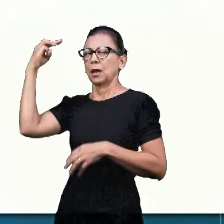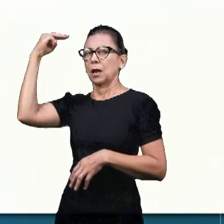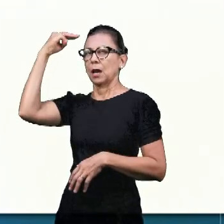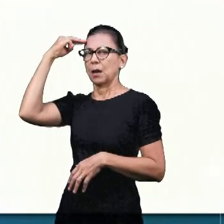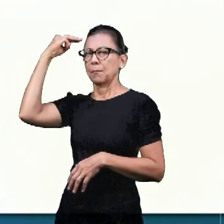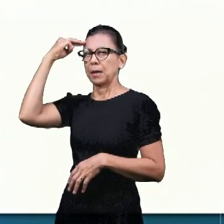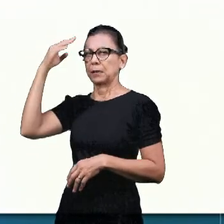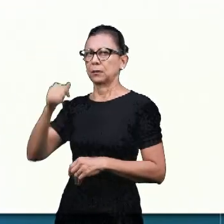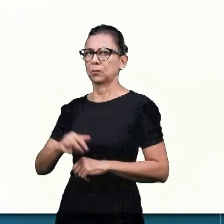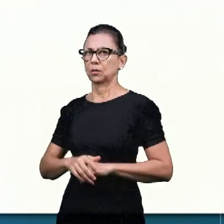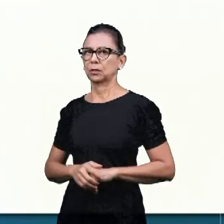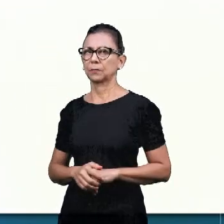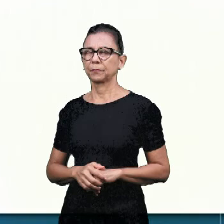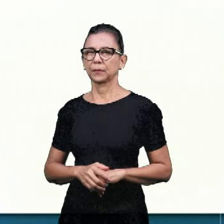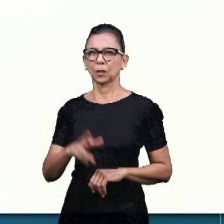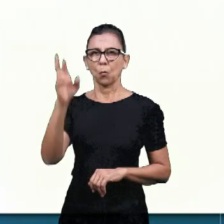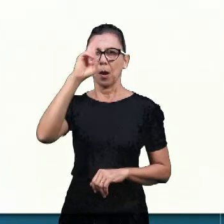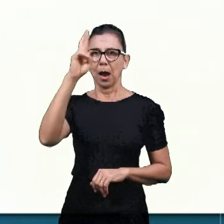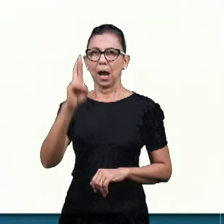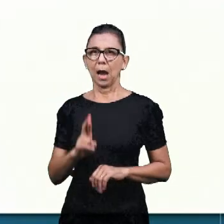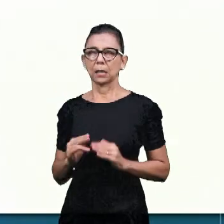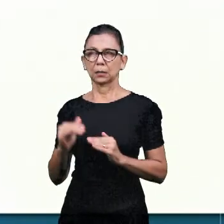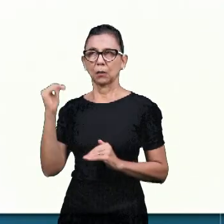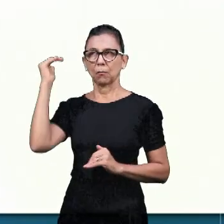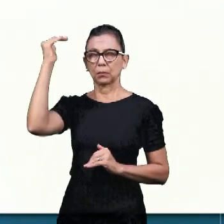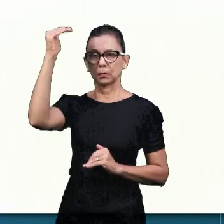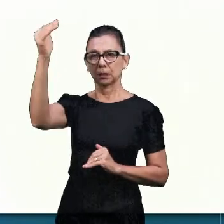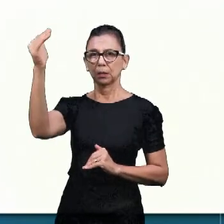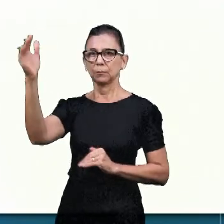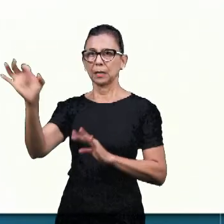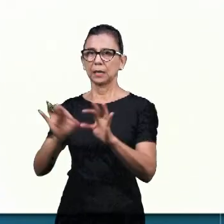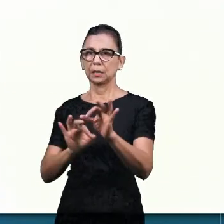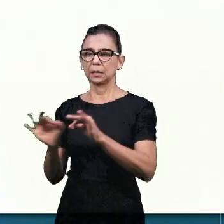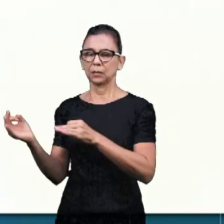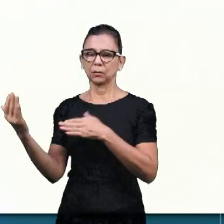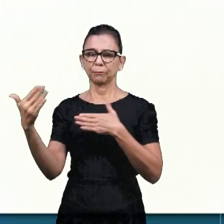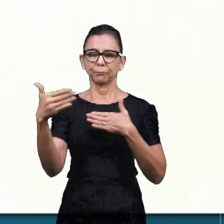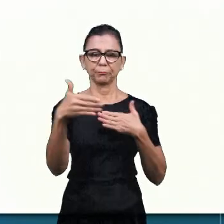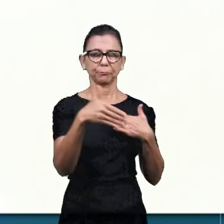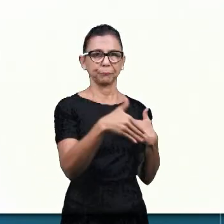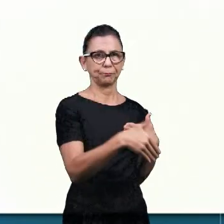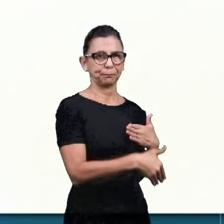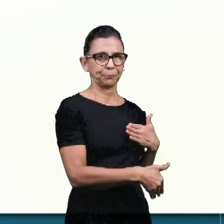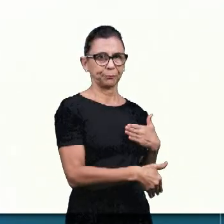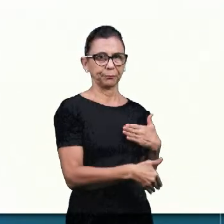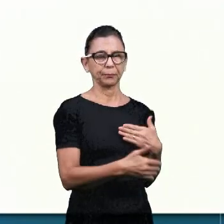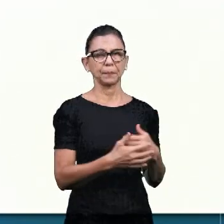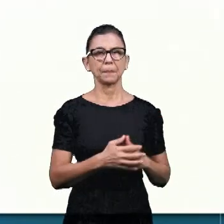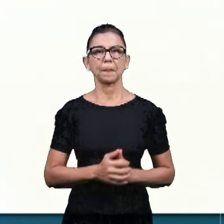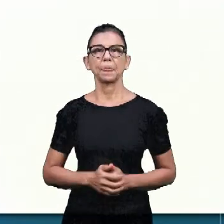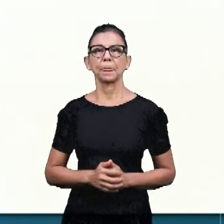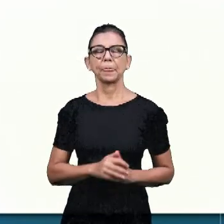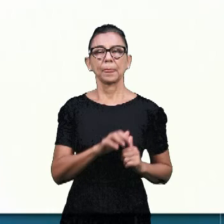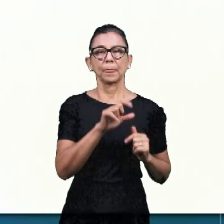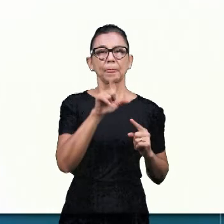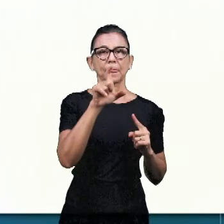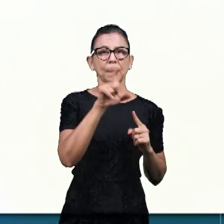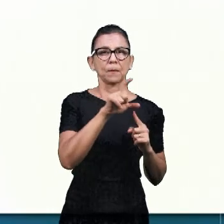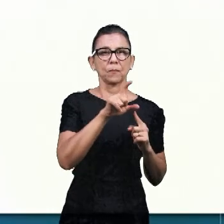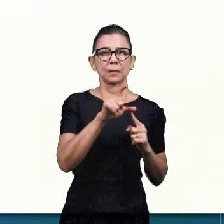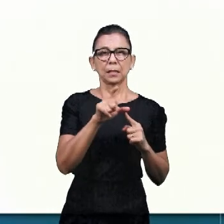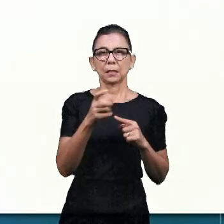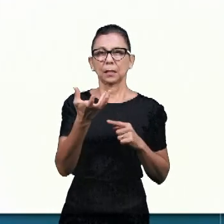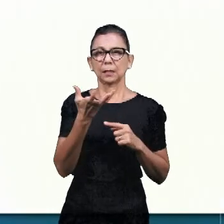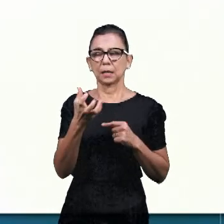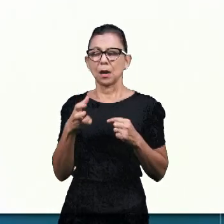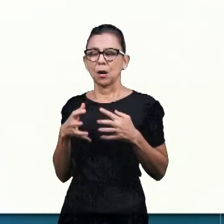va donc passer devant, et de cette manière, l'église ne sera pas prête. Car l'adversaire veut confondre, la